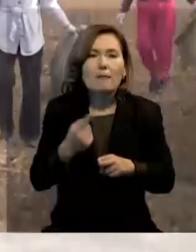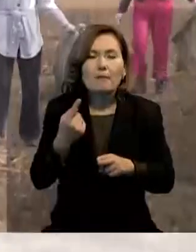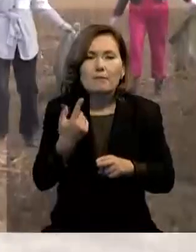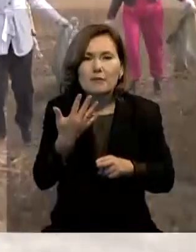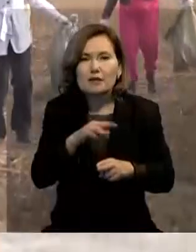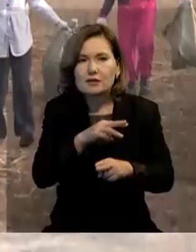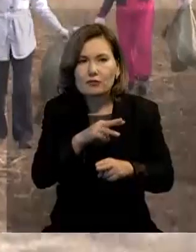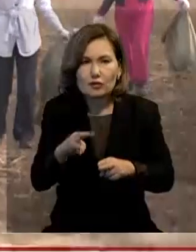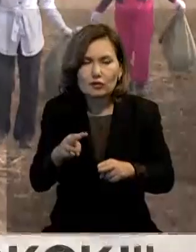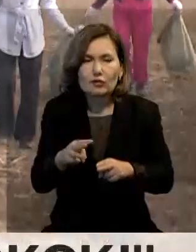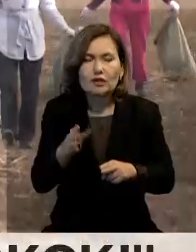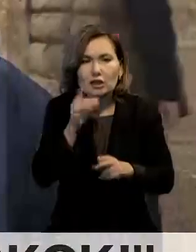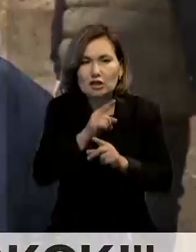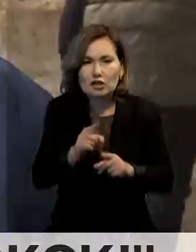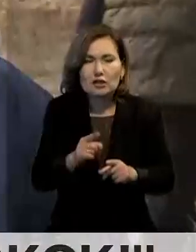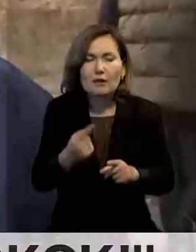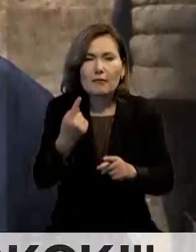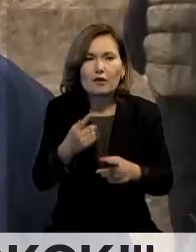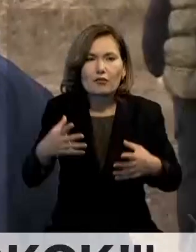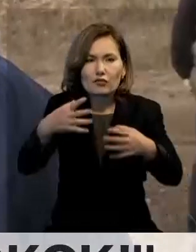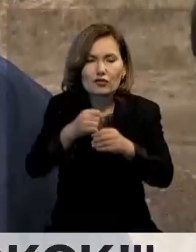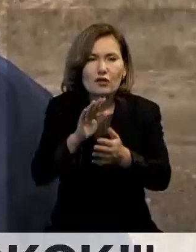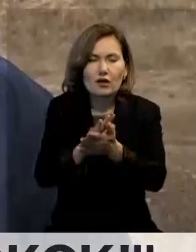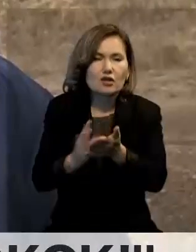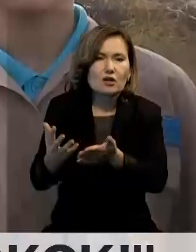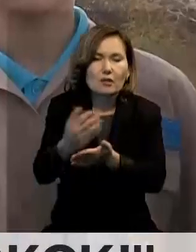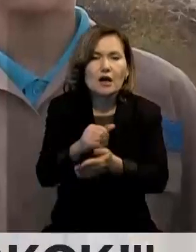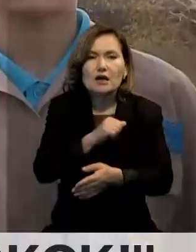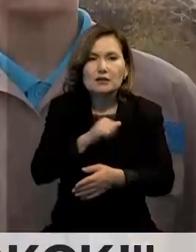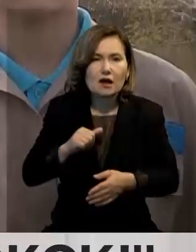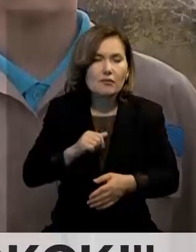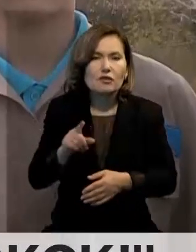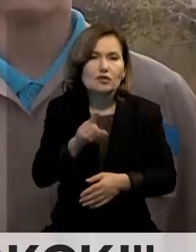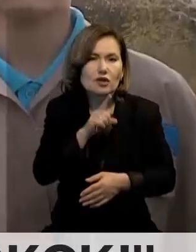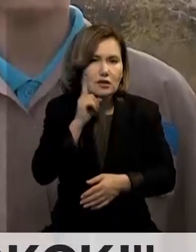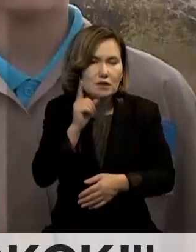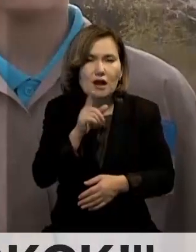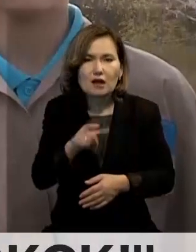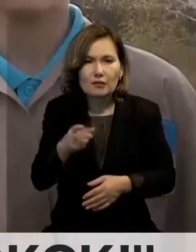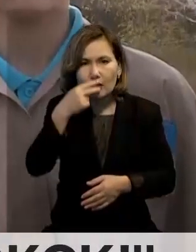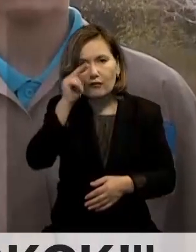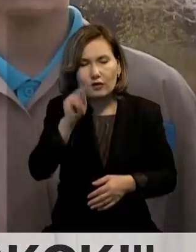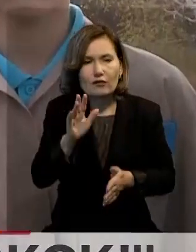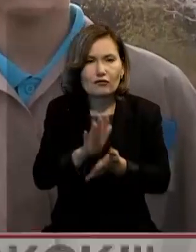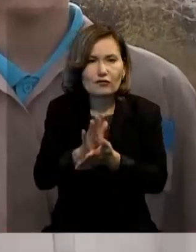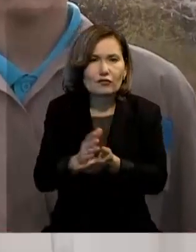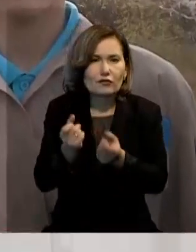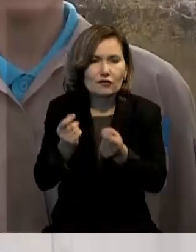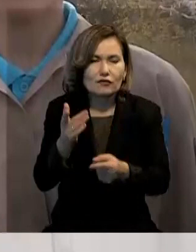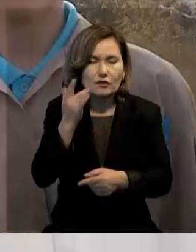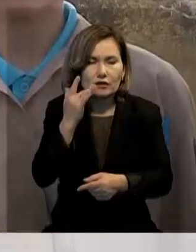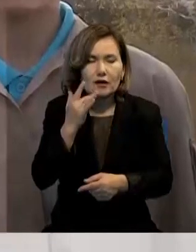біз кінәлі өзіміз ғой. Дұрыс жинамаймыз, дұрыс салмаймыз. Біздің негізгі мақсатымыз ата-бабаларымыз айтқандай, бір